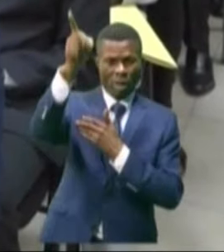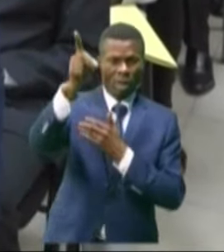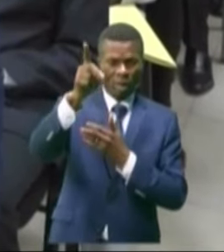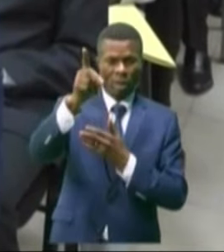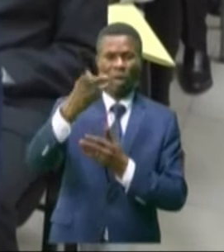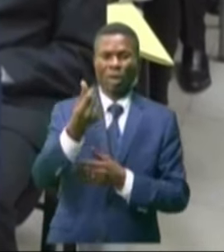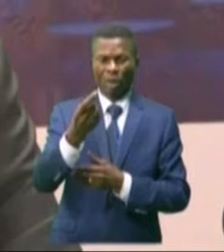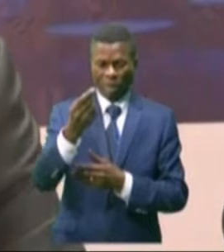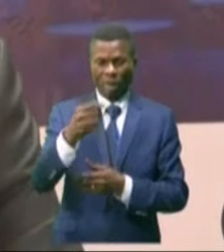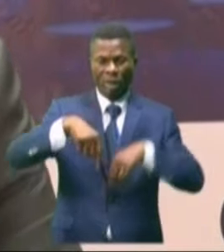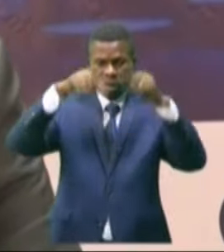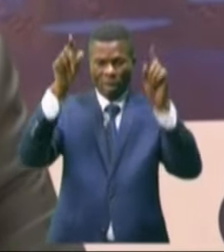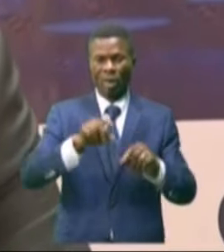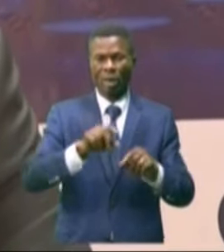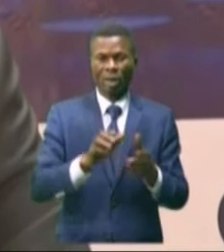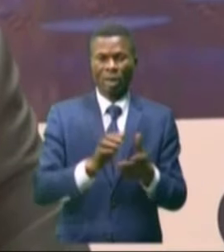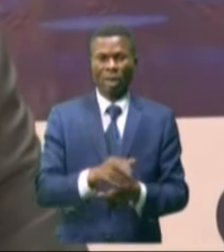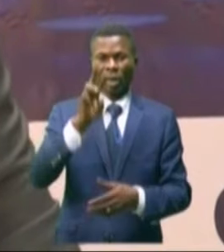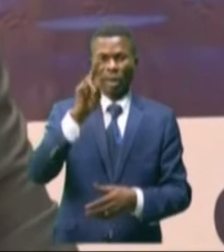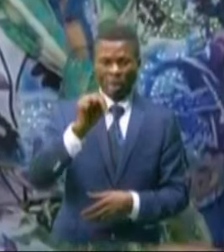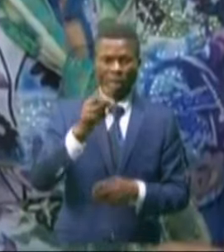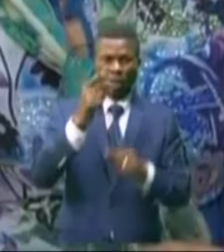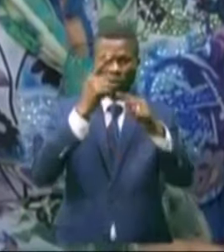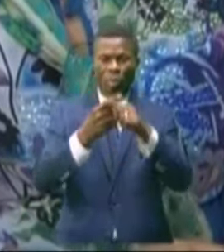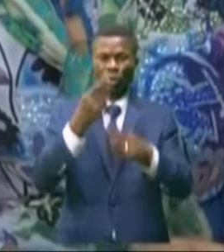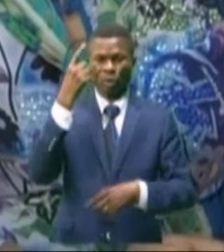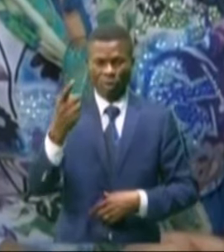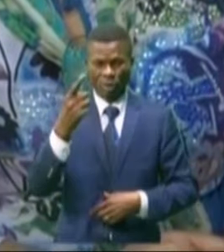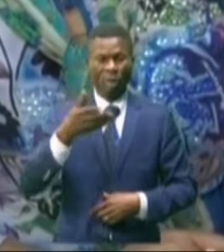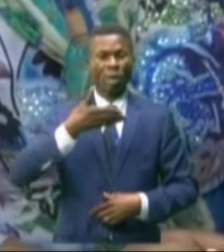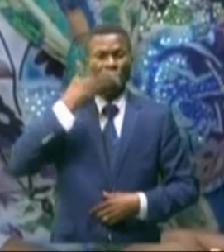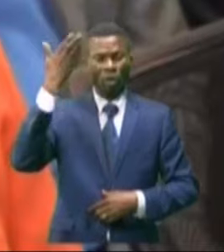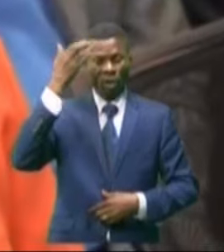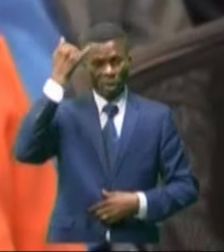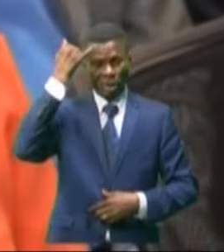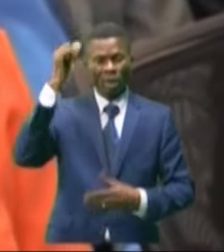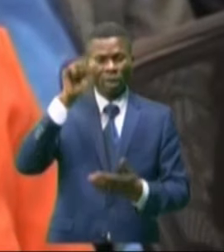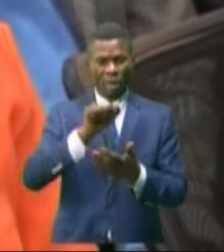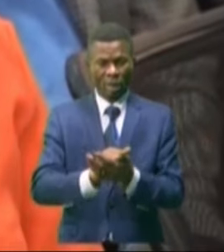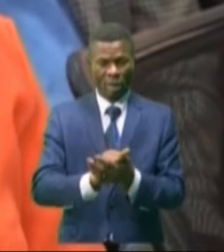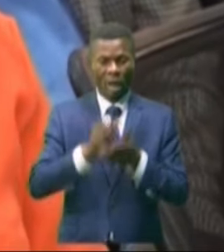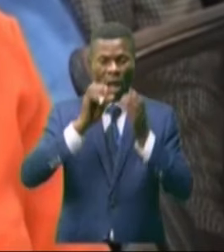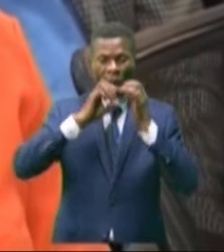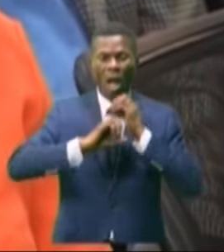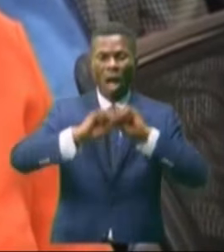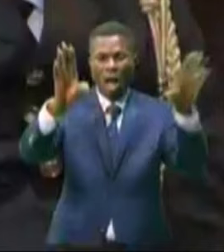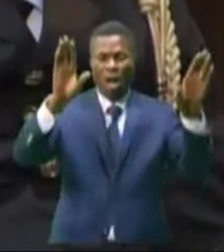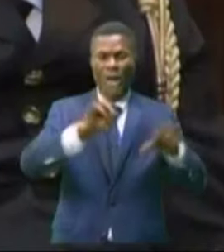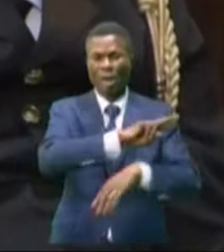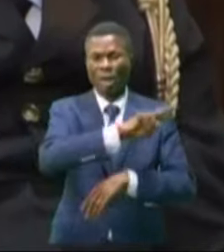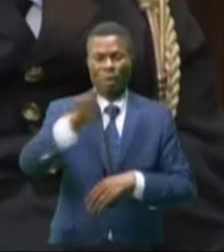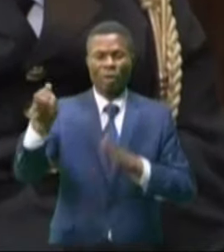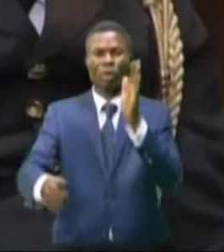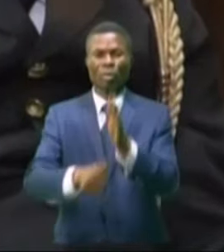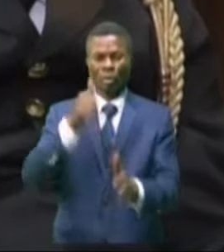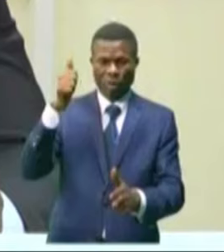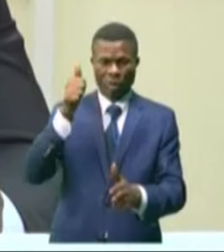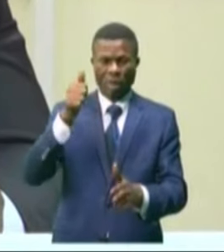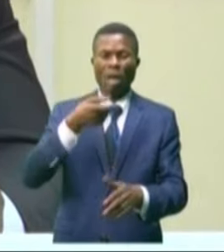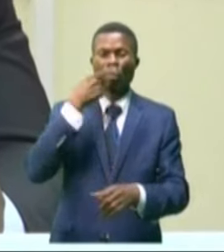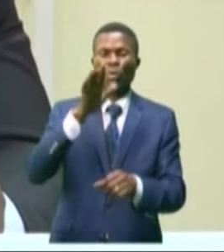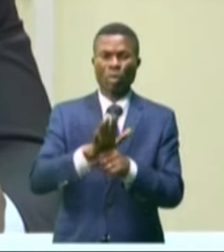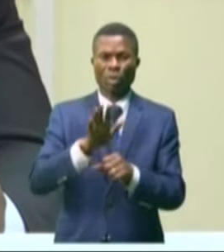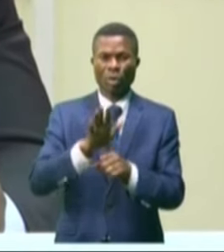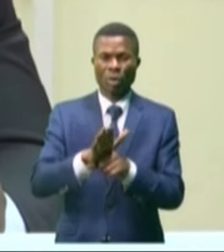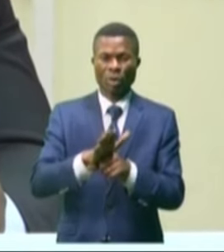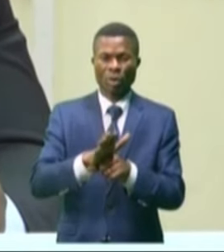de l'exercice N plus 1, selon l'esprit de la LOFIP promulguée en 2011 à Martelé, Aimé